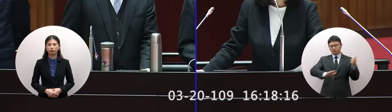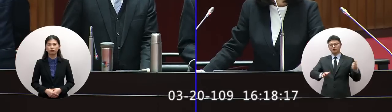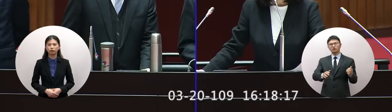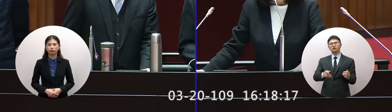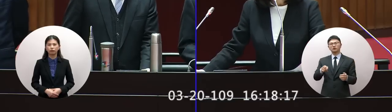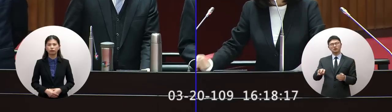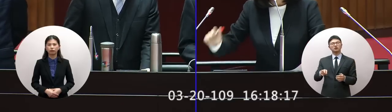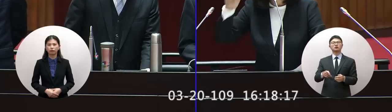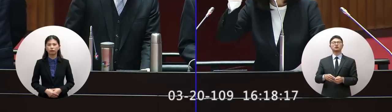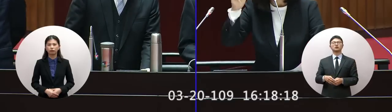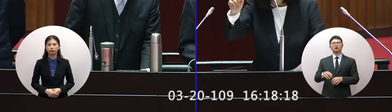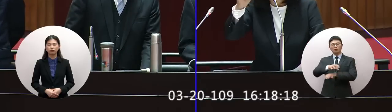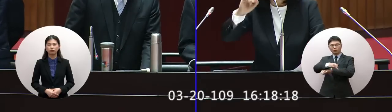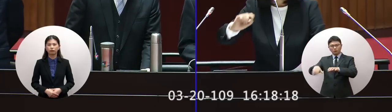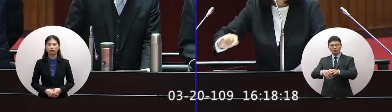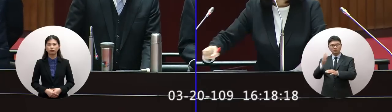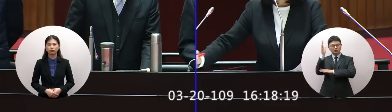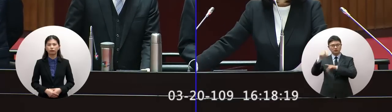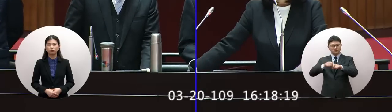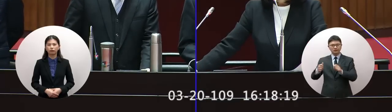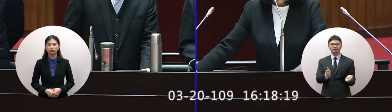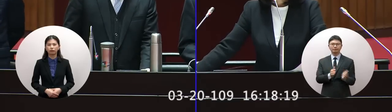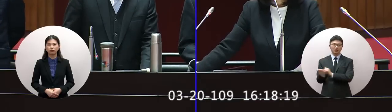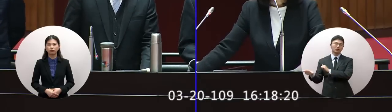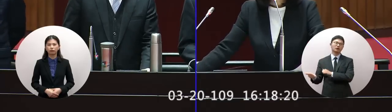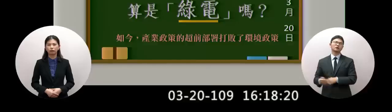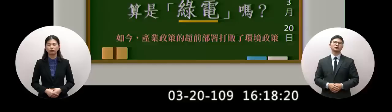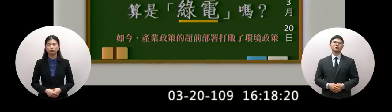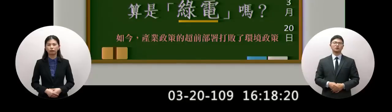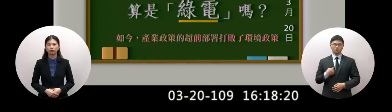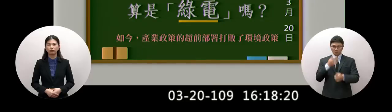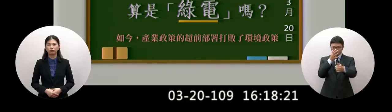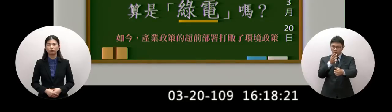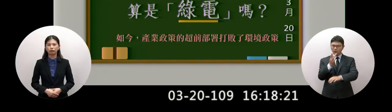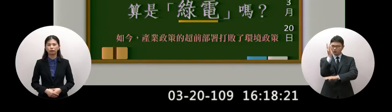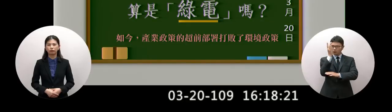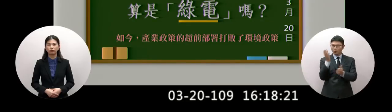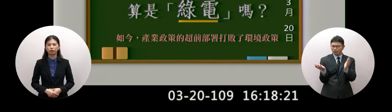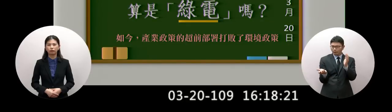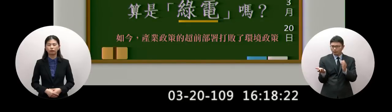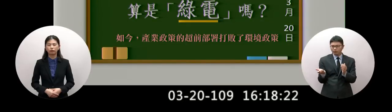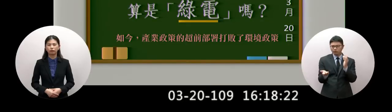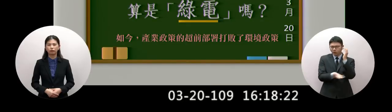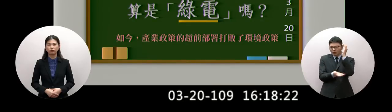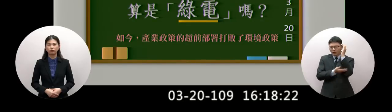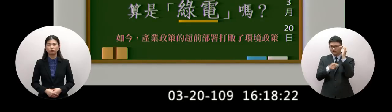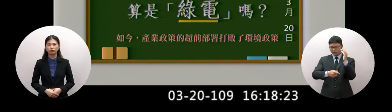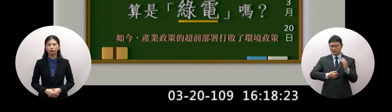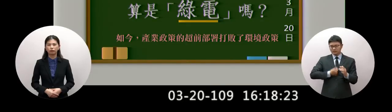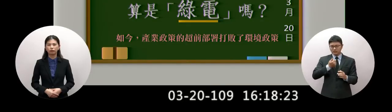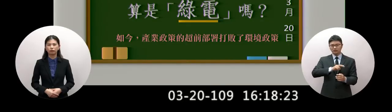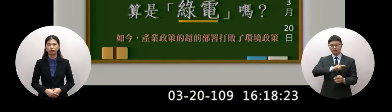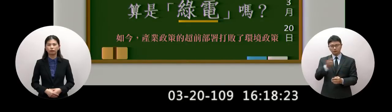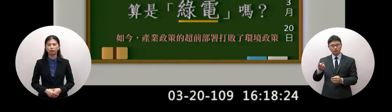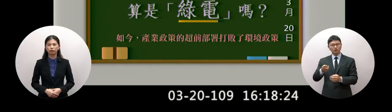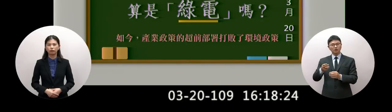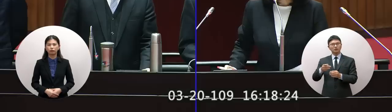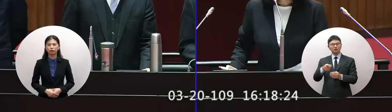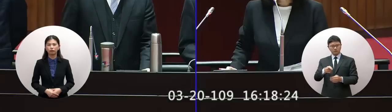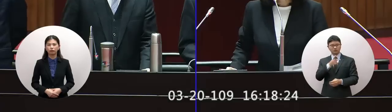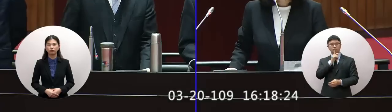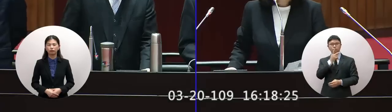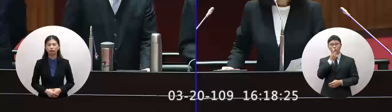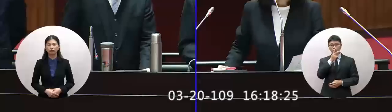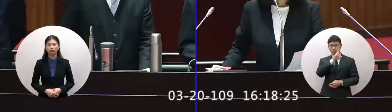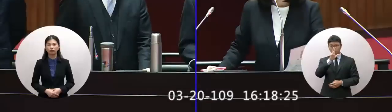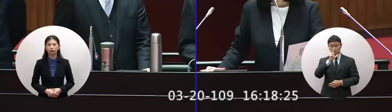政策。本席还要再问一次，砍树种电，这算是绿电吗？ 我想大家